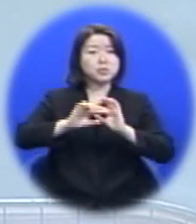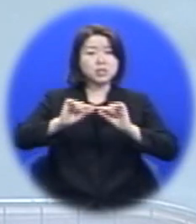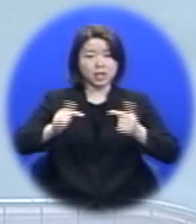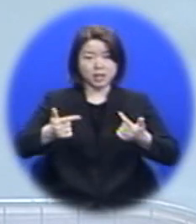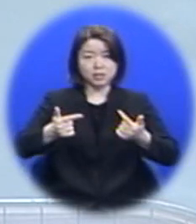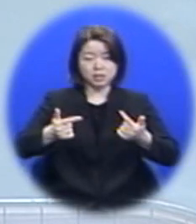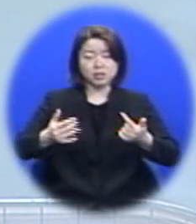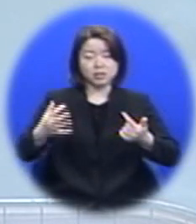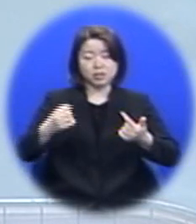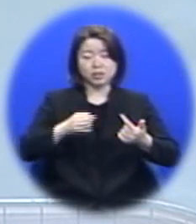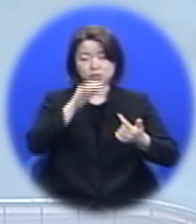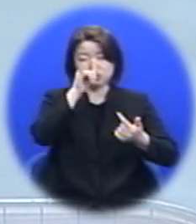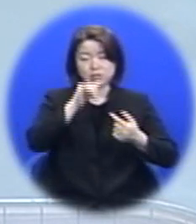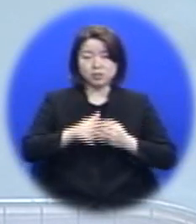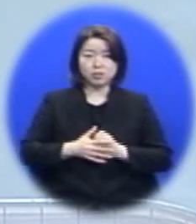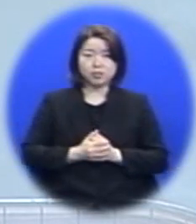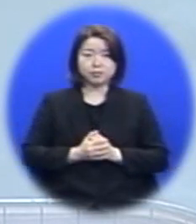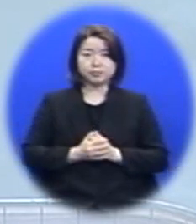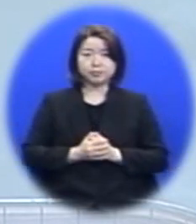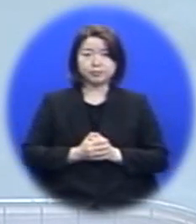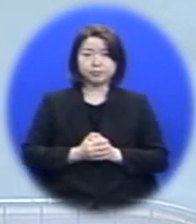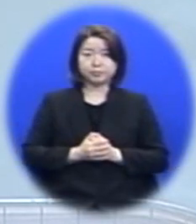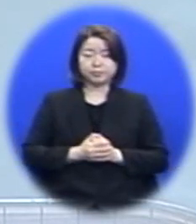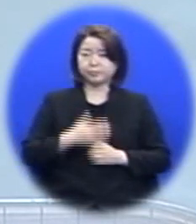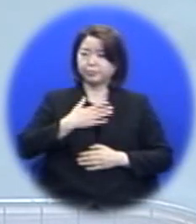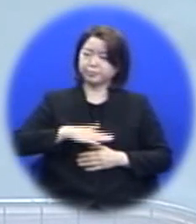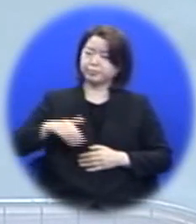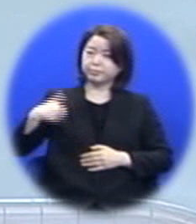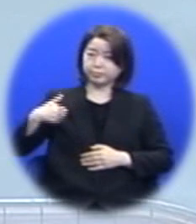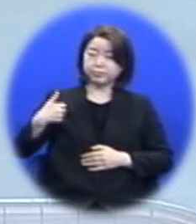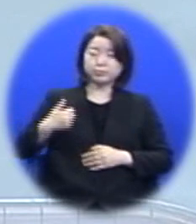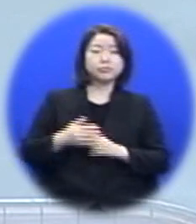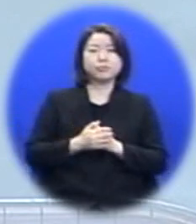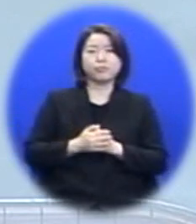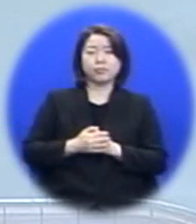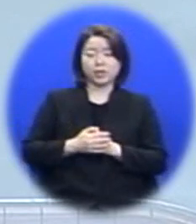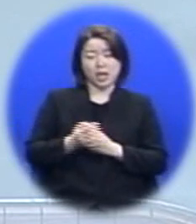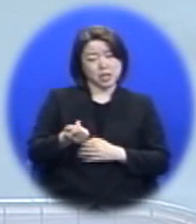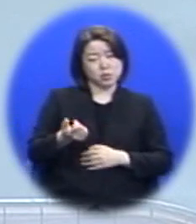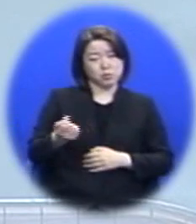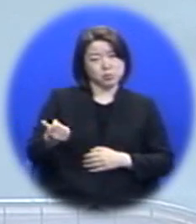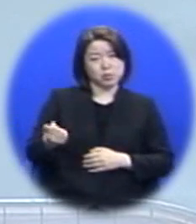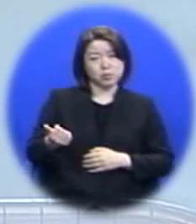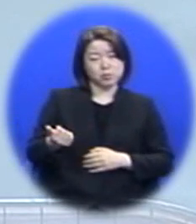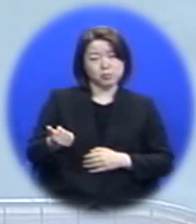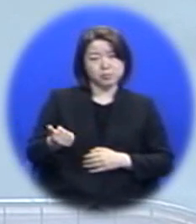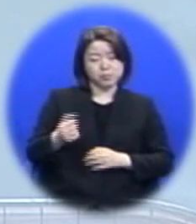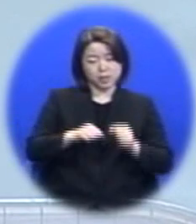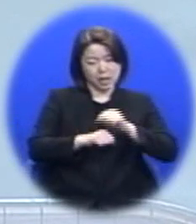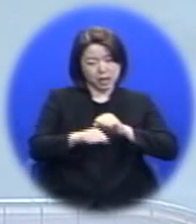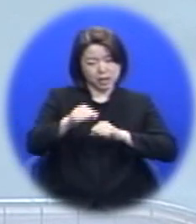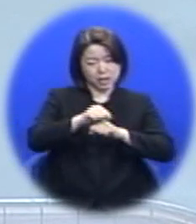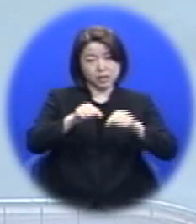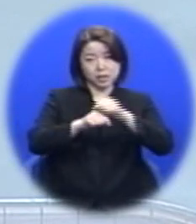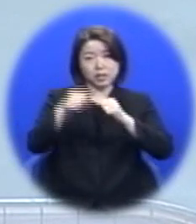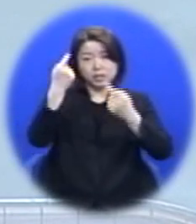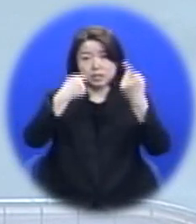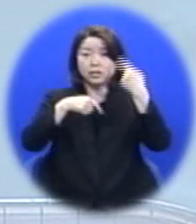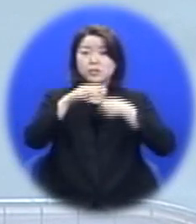면을 가지고 있어요. 알게 모르게 조금씩 조금씩 이렇게 앙금이 쌓이네요.